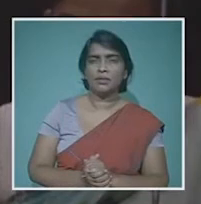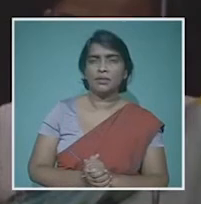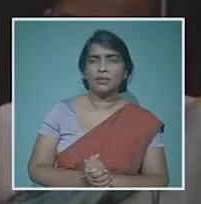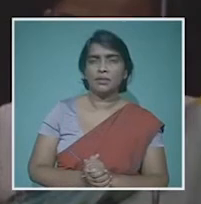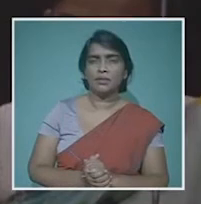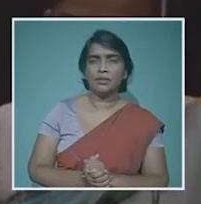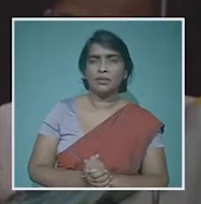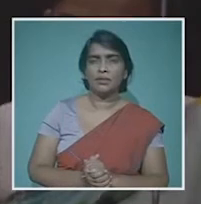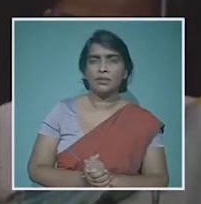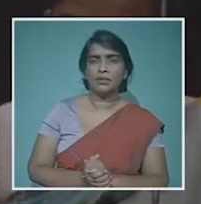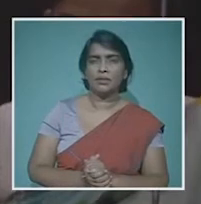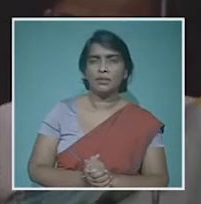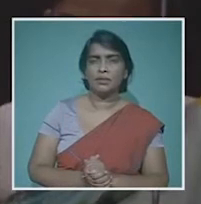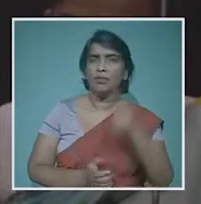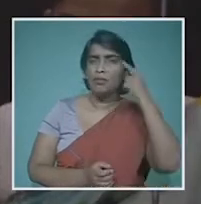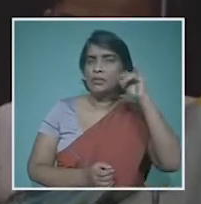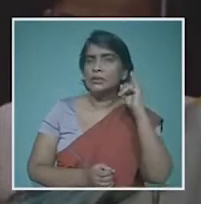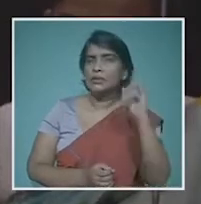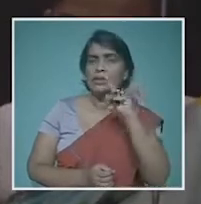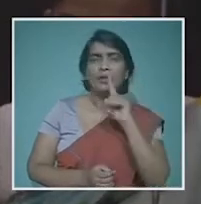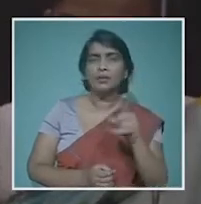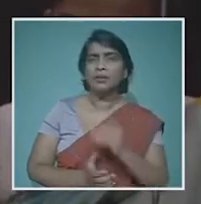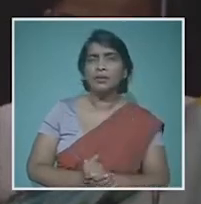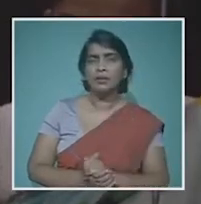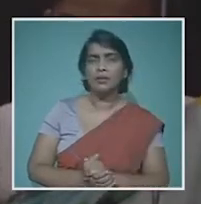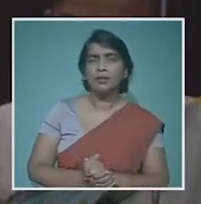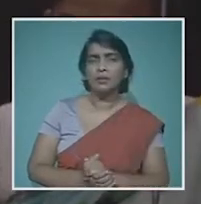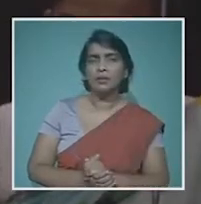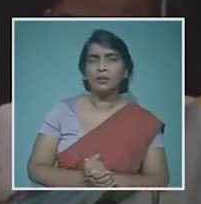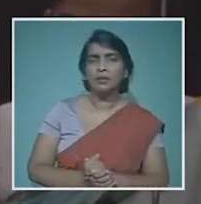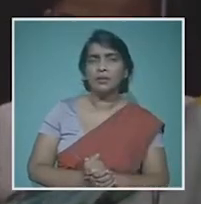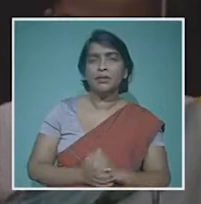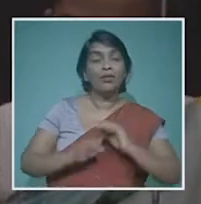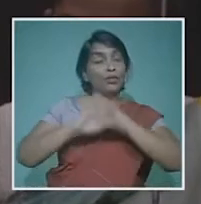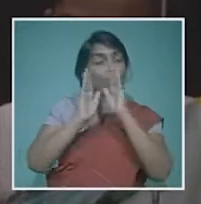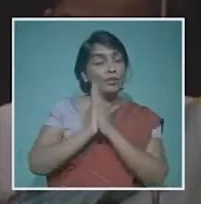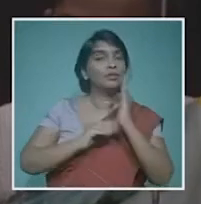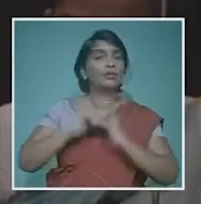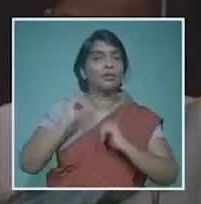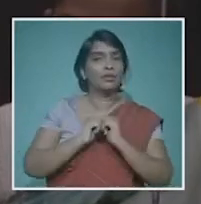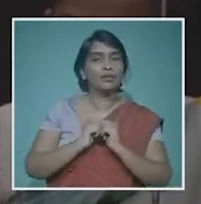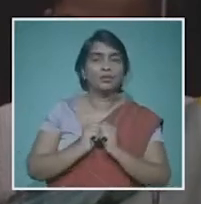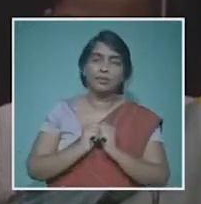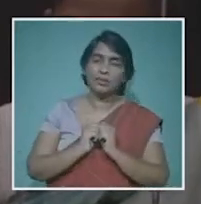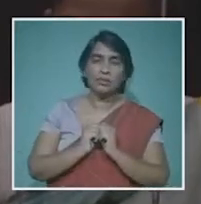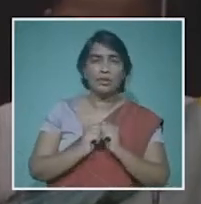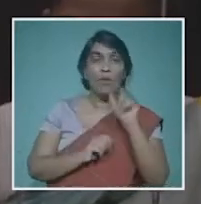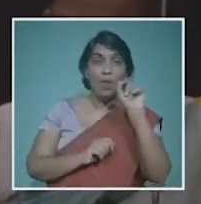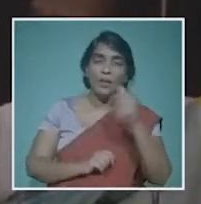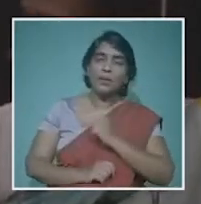කවුරු ගැනද ඔබතුමා චෝදනා කරන්නේ මම කියන්නේ කියන්න බලන්න සමස්ත ක්‍රියාවලිය ගැන කතා කරන්නේ ඔයාට කැමති නම් නම් කරගන්න